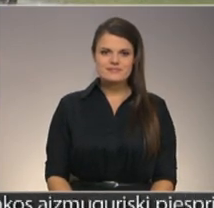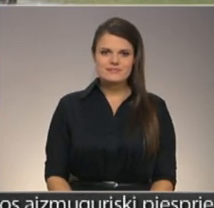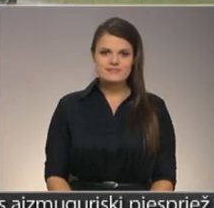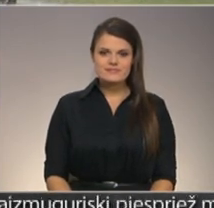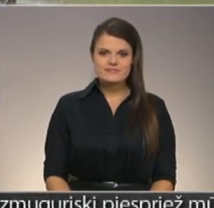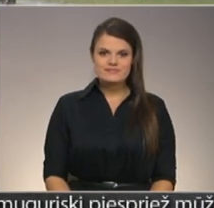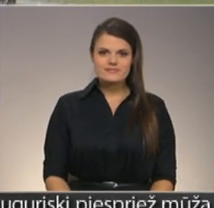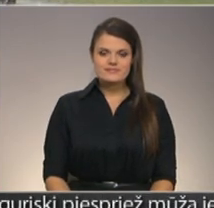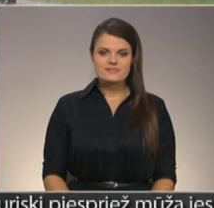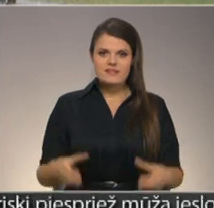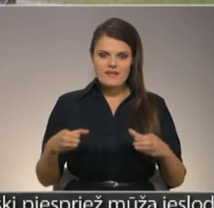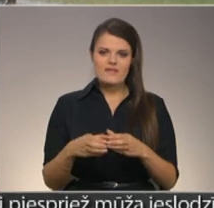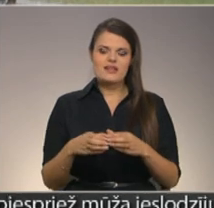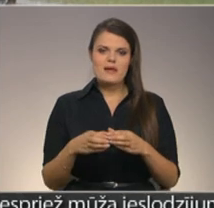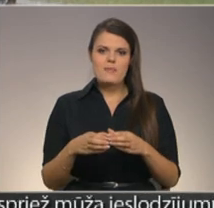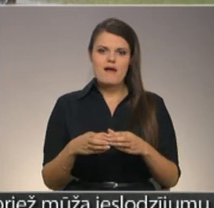Vienība!